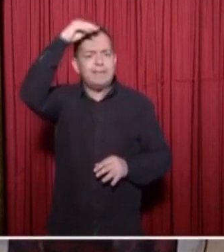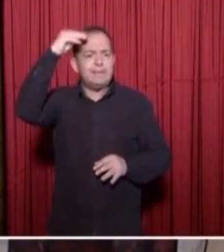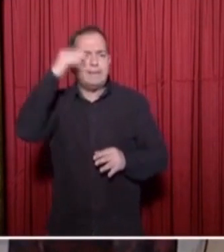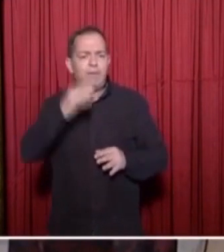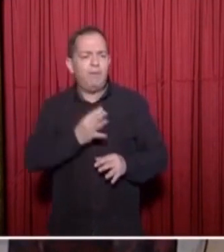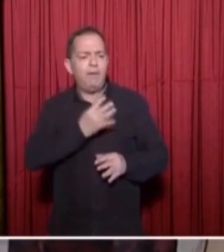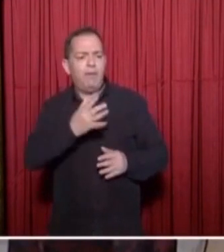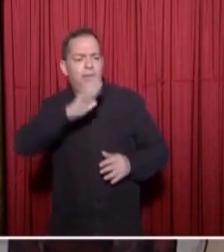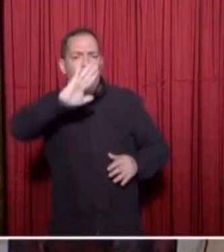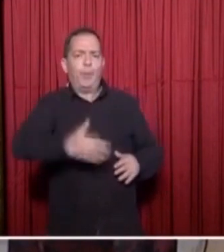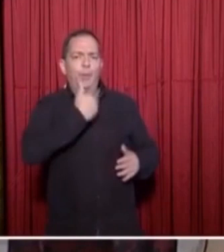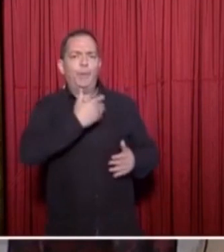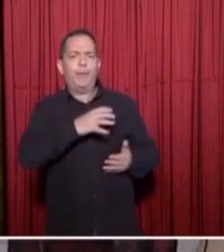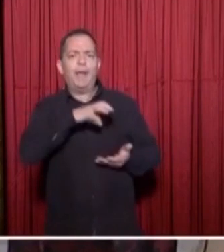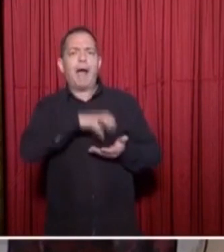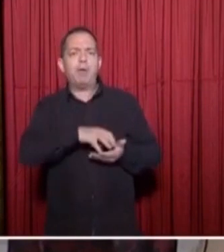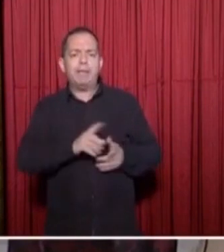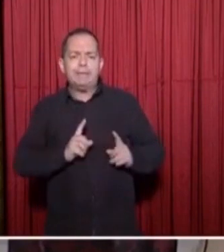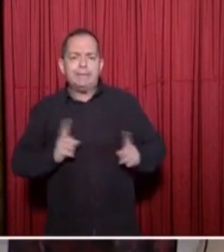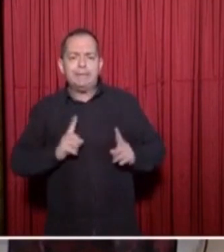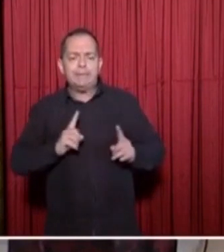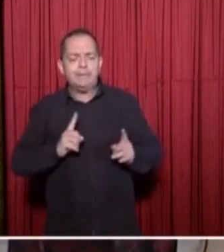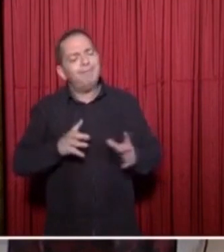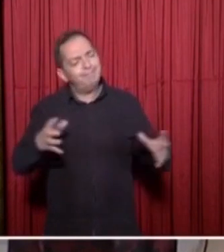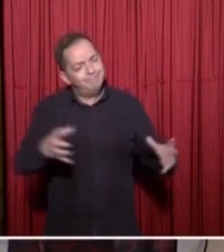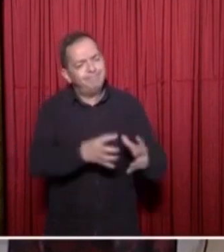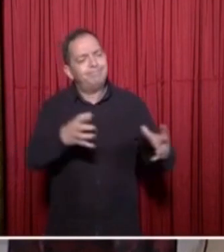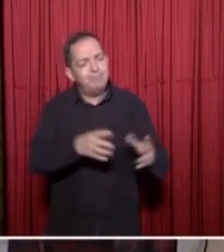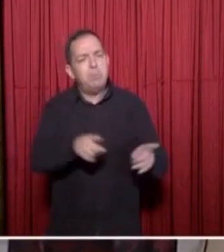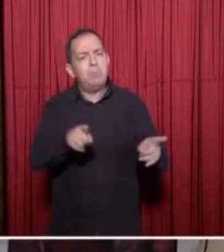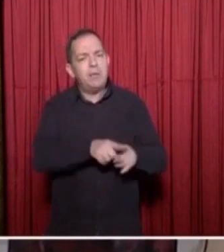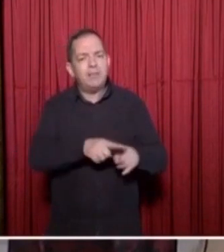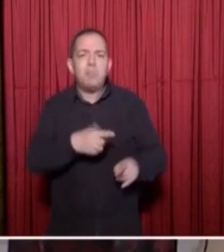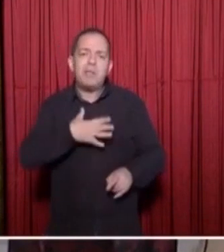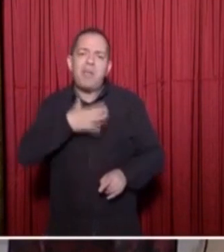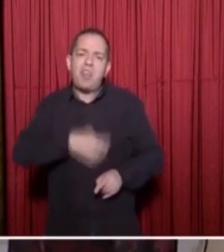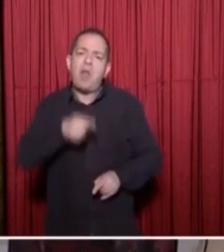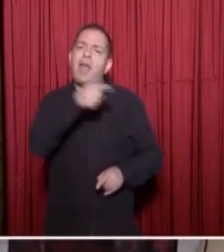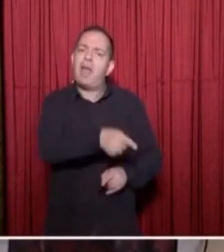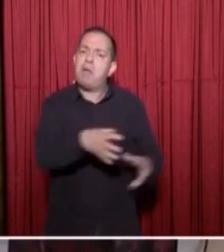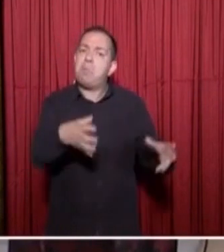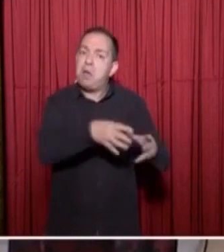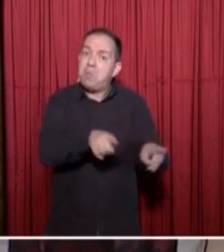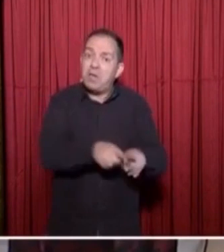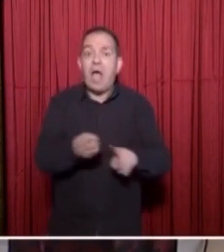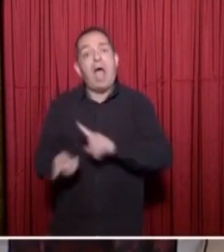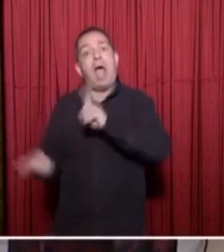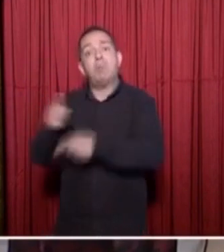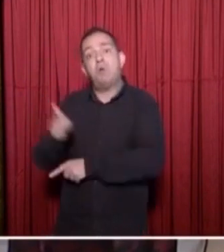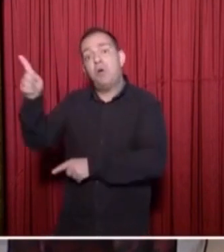χωμολόγουν, ή να μη από συνάγωγοι γένονται, ηγάπησαν γάρ την δόξαν